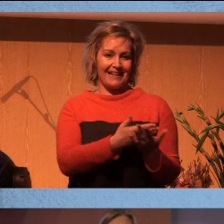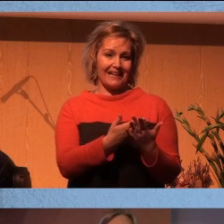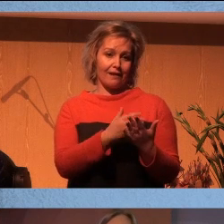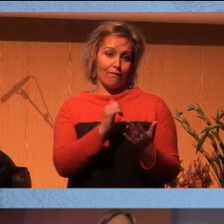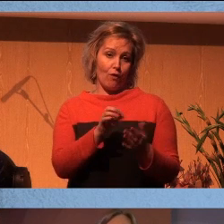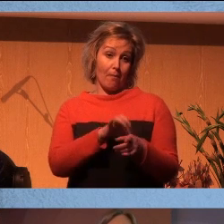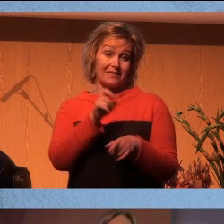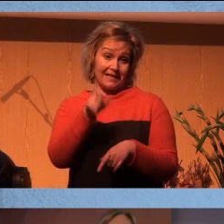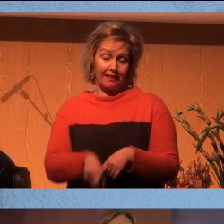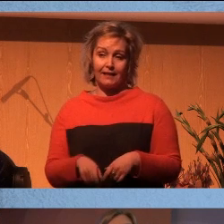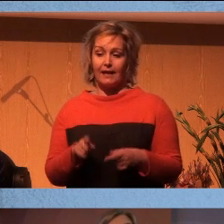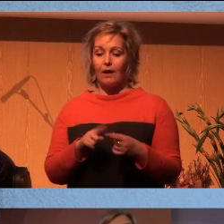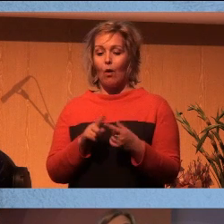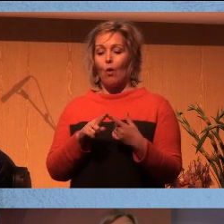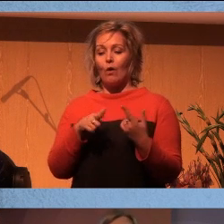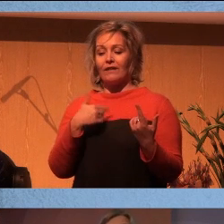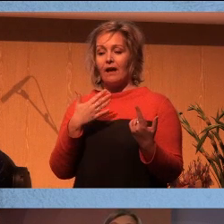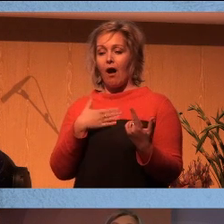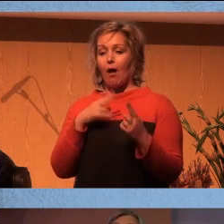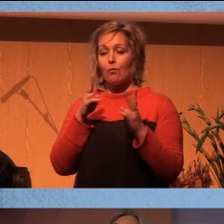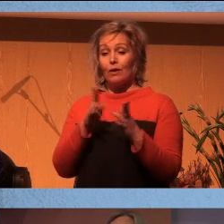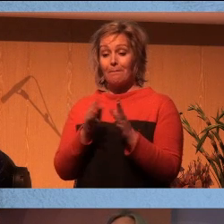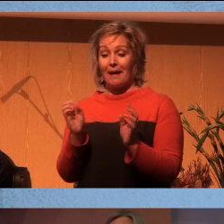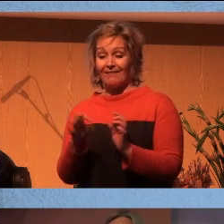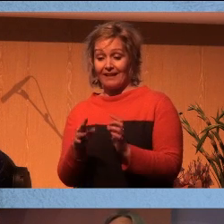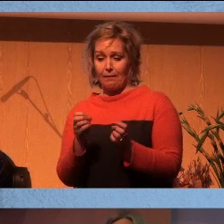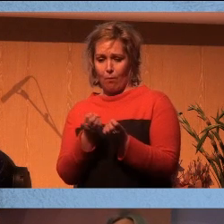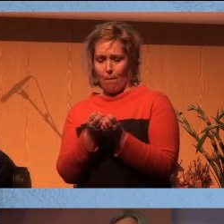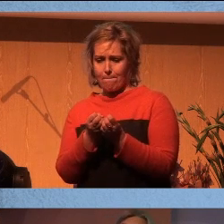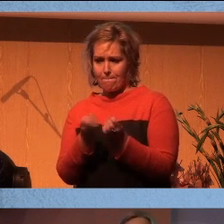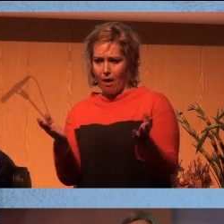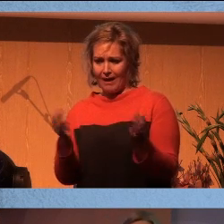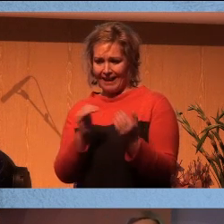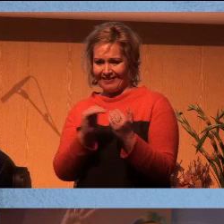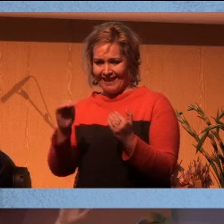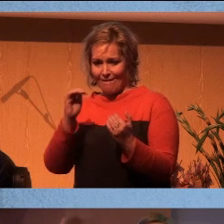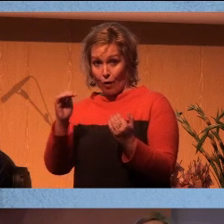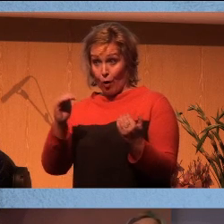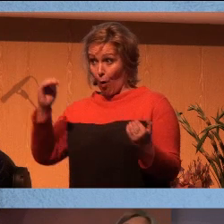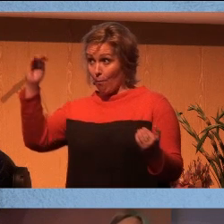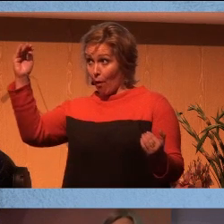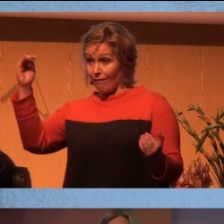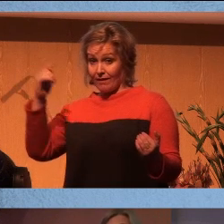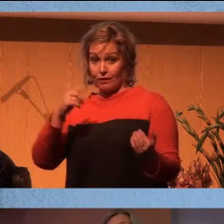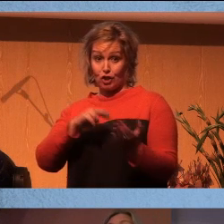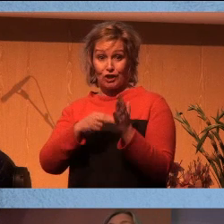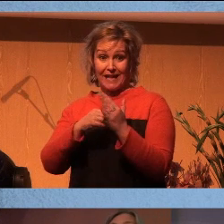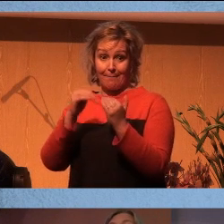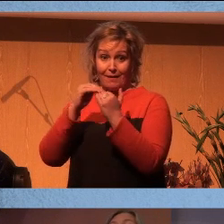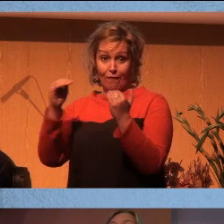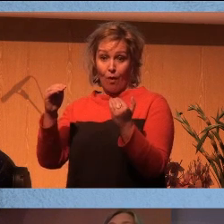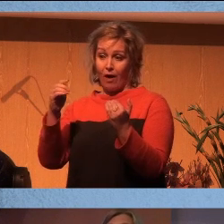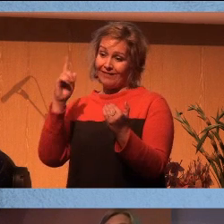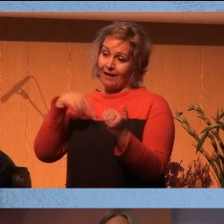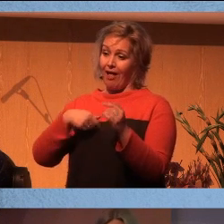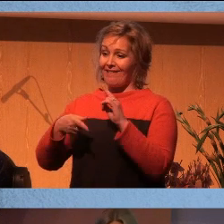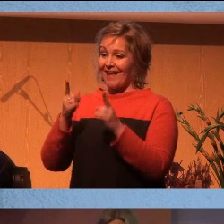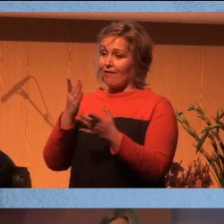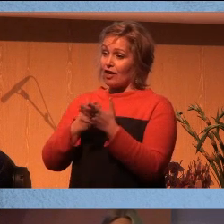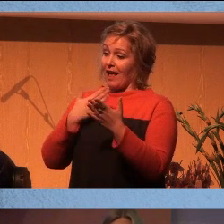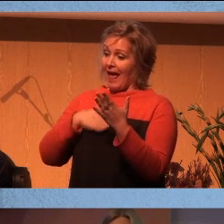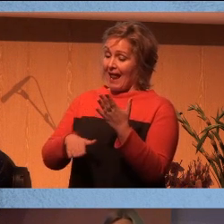pasienter. Og så har vi brukermedvirkning på mange nivåer oppover, altså systemnivå, alt fra at vi som velger